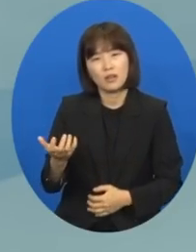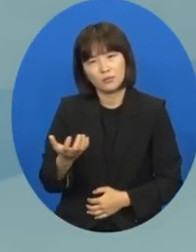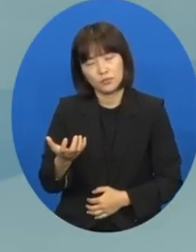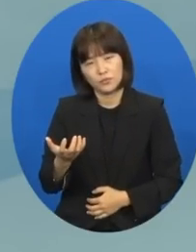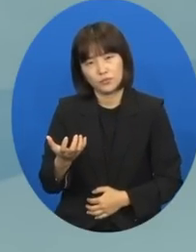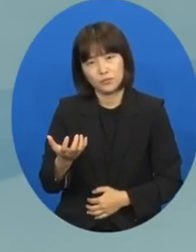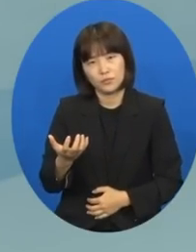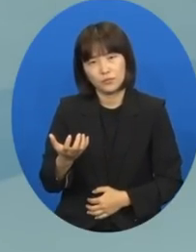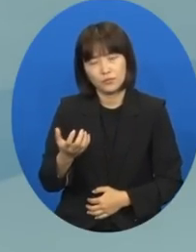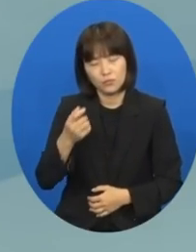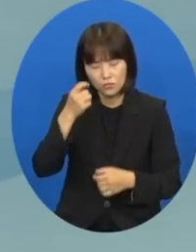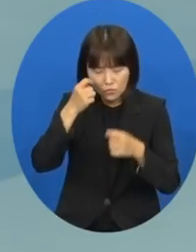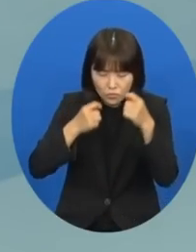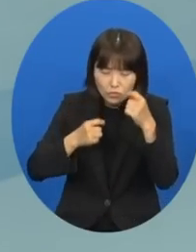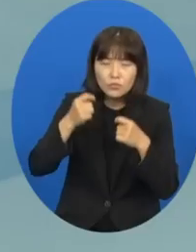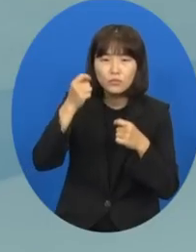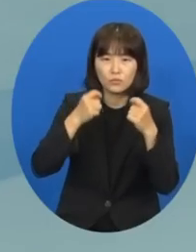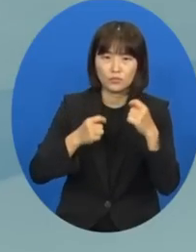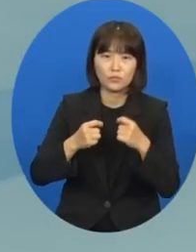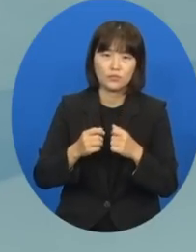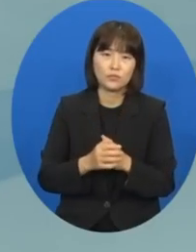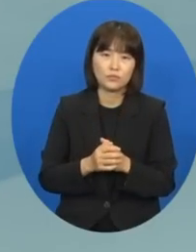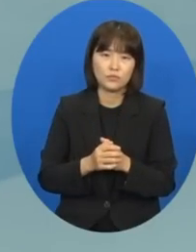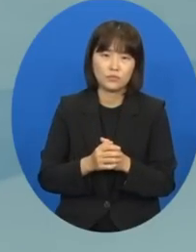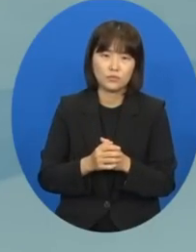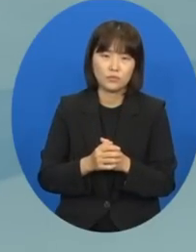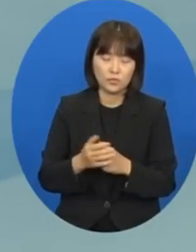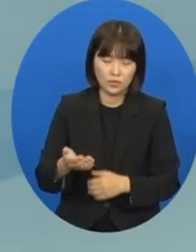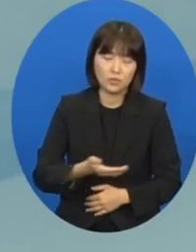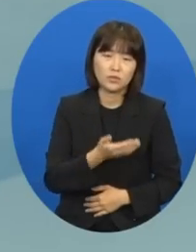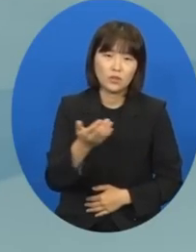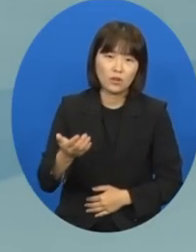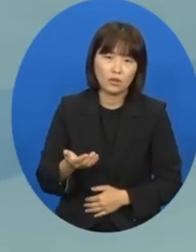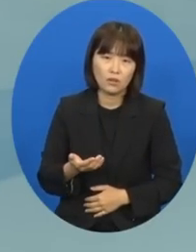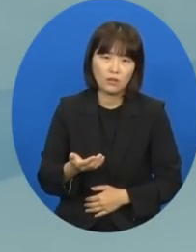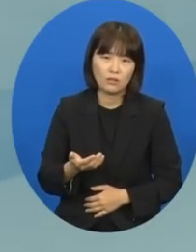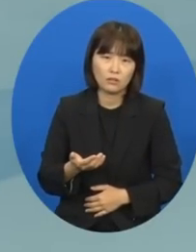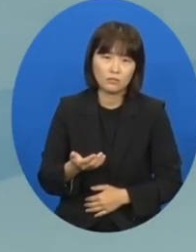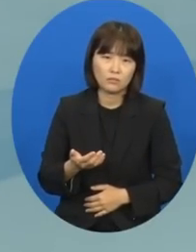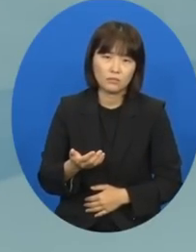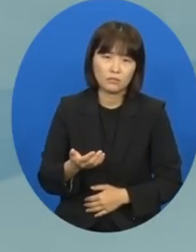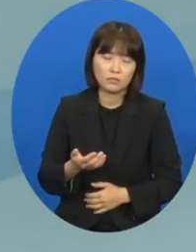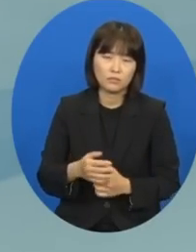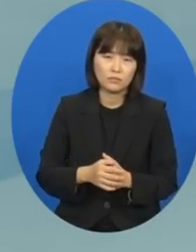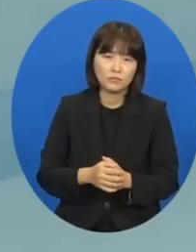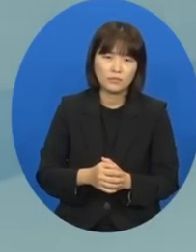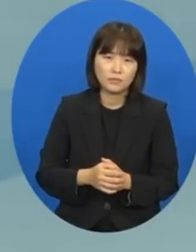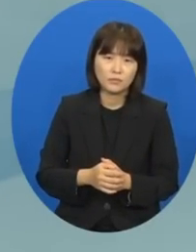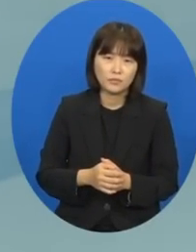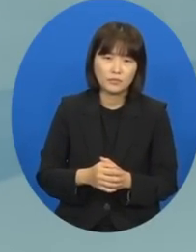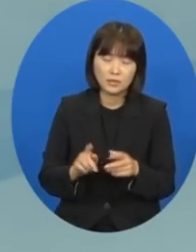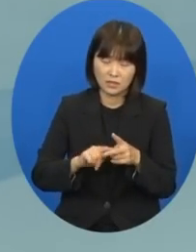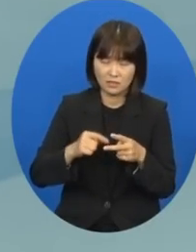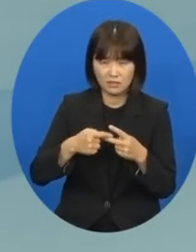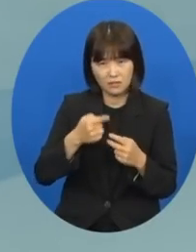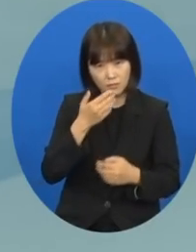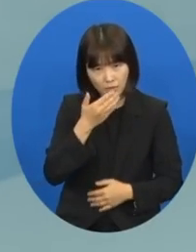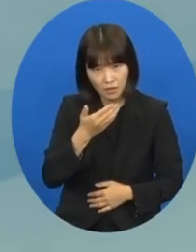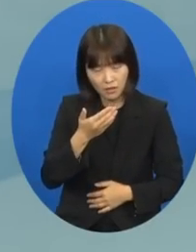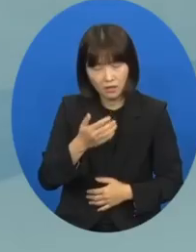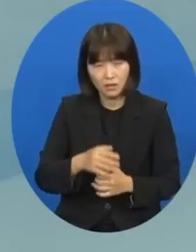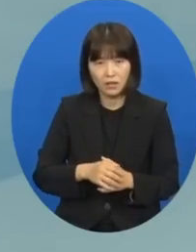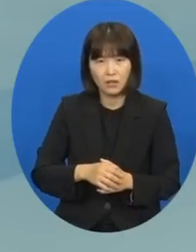서러움과 그 눈물, 그 눈물의 무게를 여러분 가늠하실 수 있겠습니까? 당사자가 아니면요, 그걸 뭔지